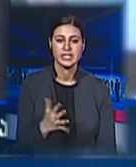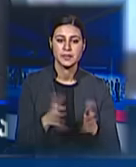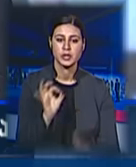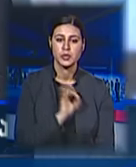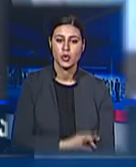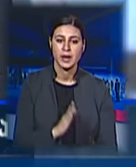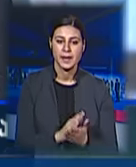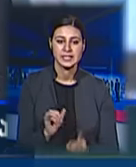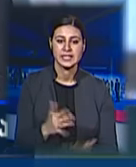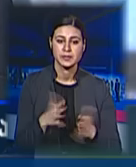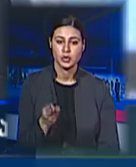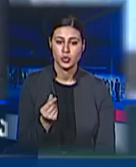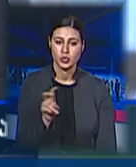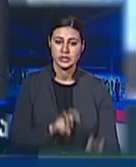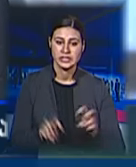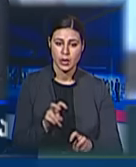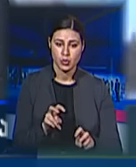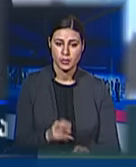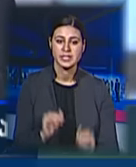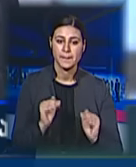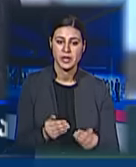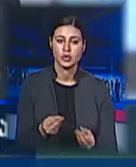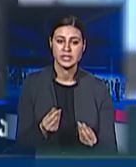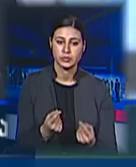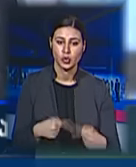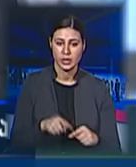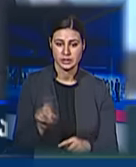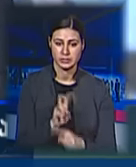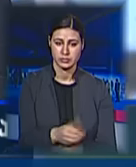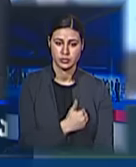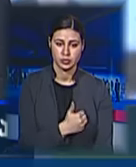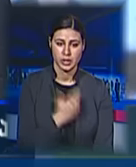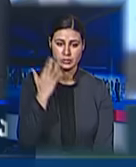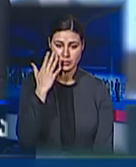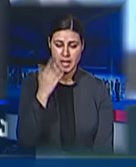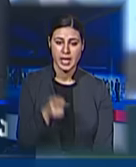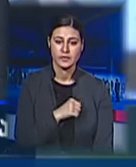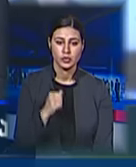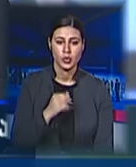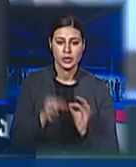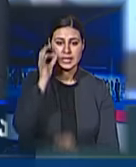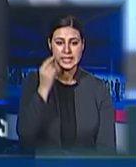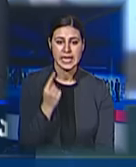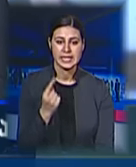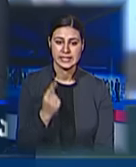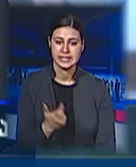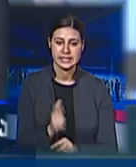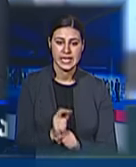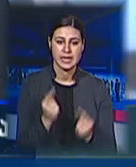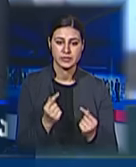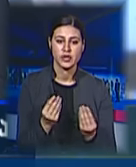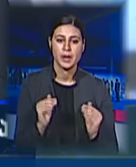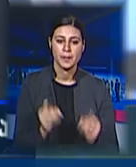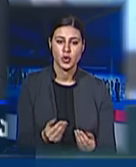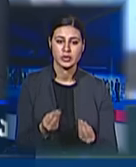მოგებას ნახულობს, სადაც მეტ ფულს ნახულობს, მიკროსაფინანსო ორგანიზაციაც იქ მიდის. თქვენ გაიხსენეთ ერთ-ერთი ძალიან მსხვილი მიკროსაფინანსო